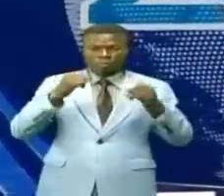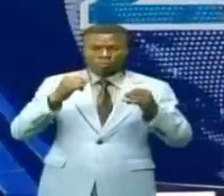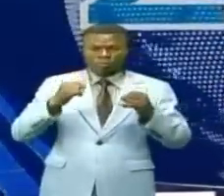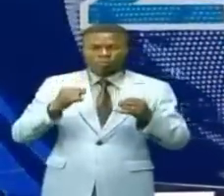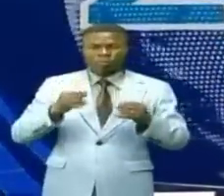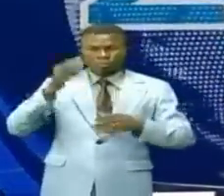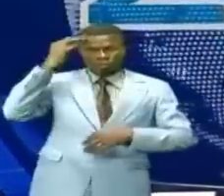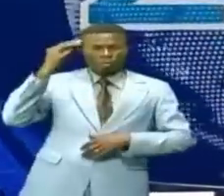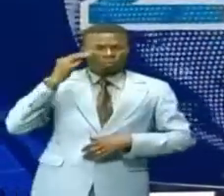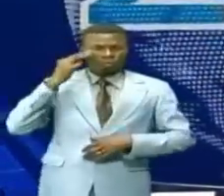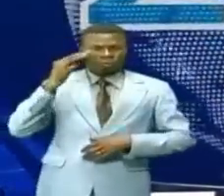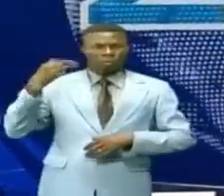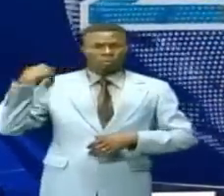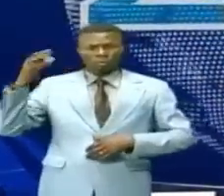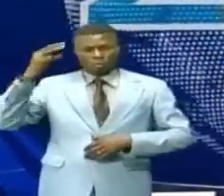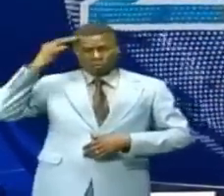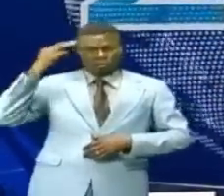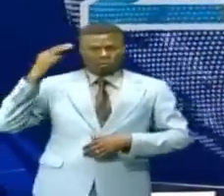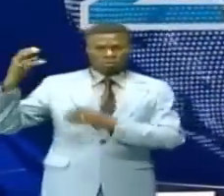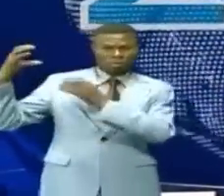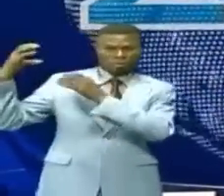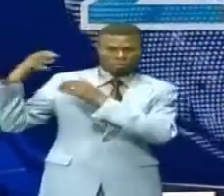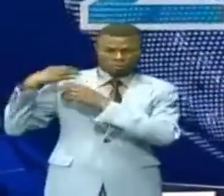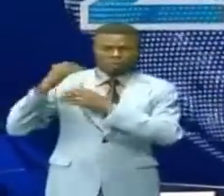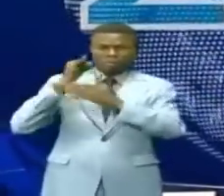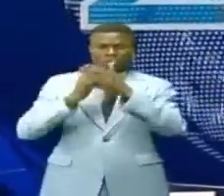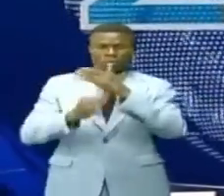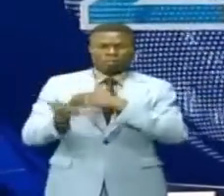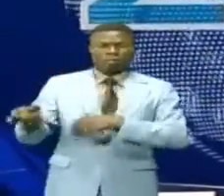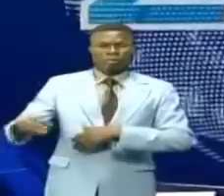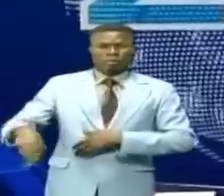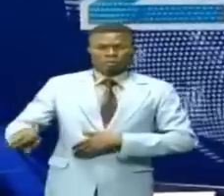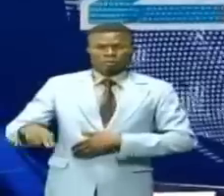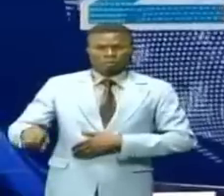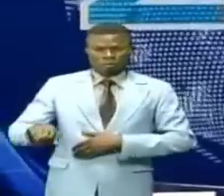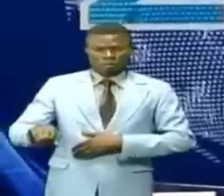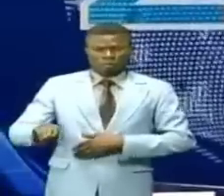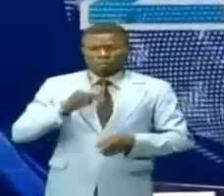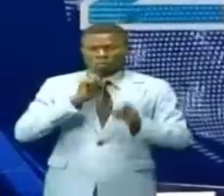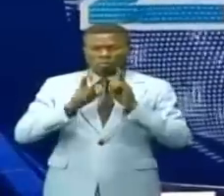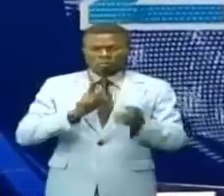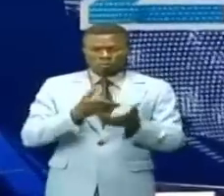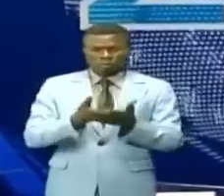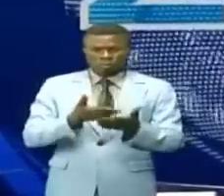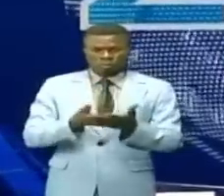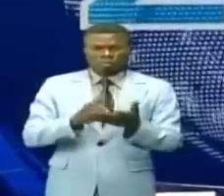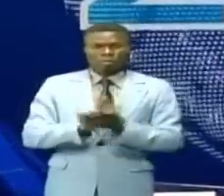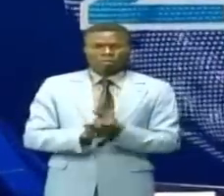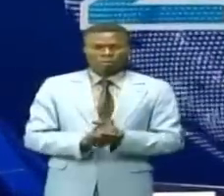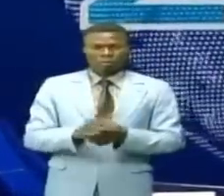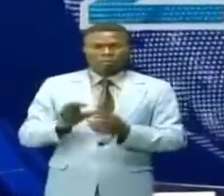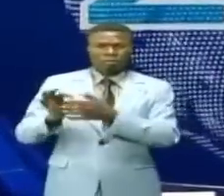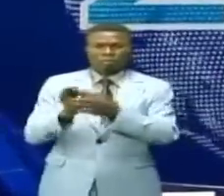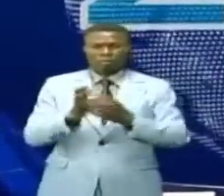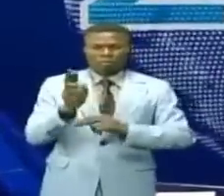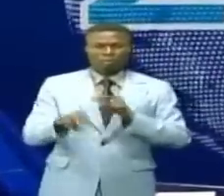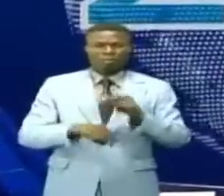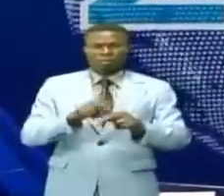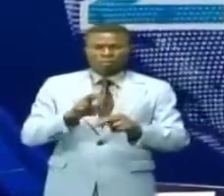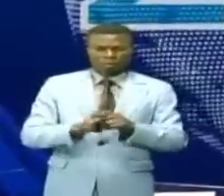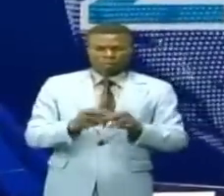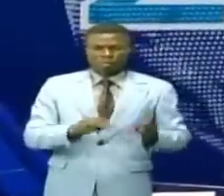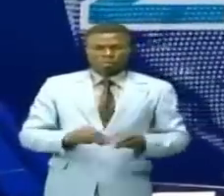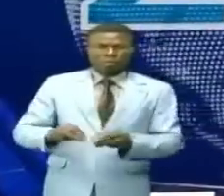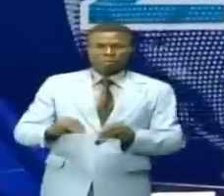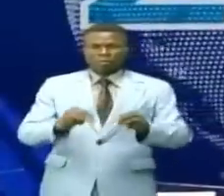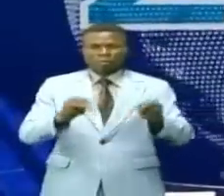au ministre d'État, ministre en charge de l'intégration régionale Antipas Mboussa Nyamwisi, par le coordonnateur du